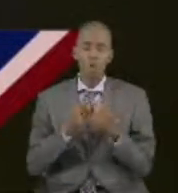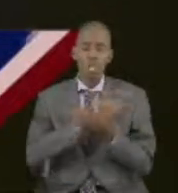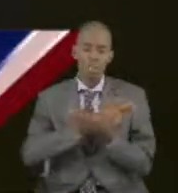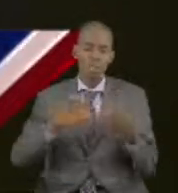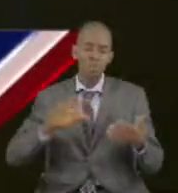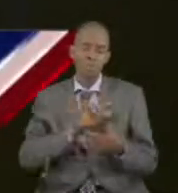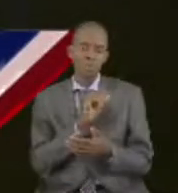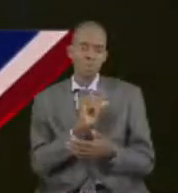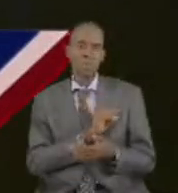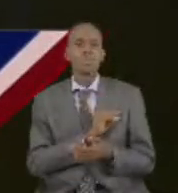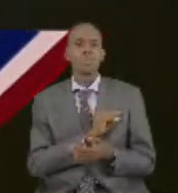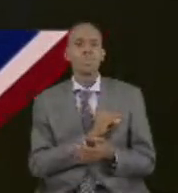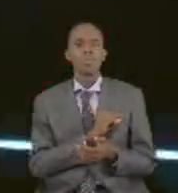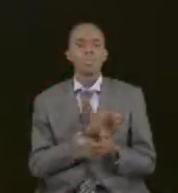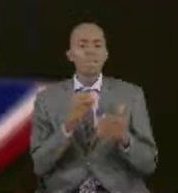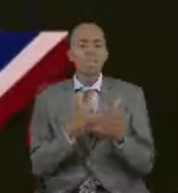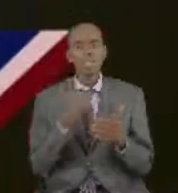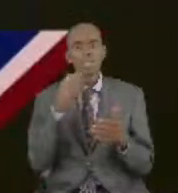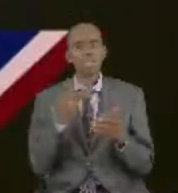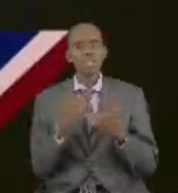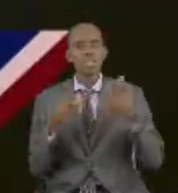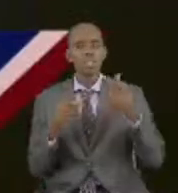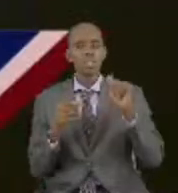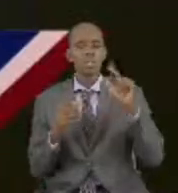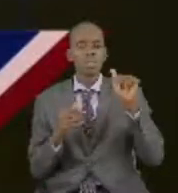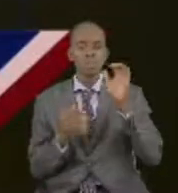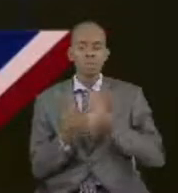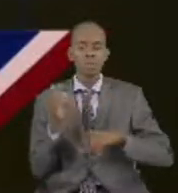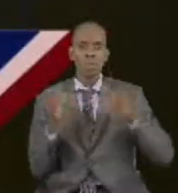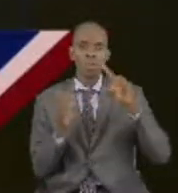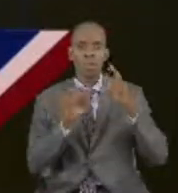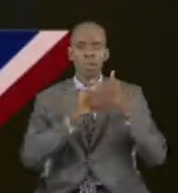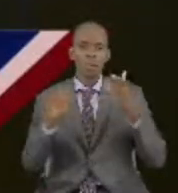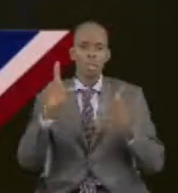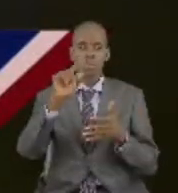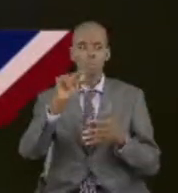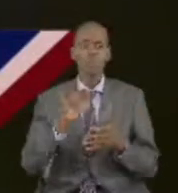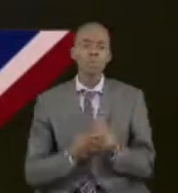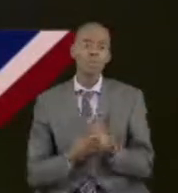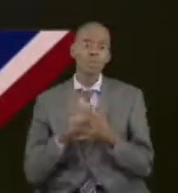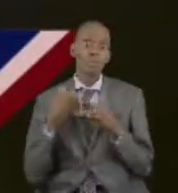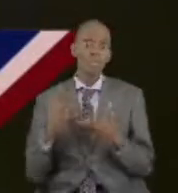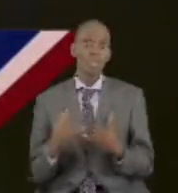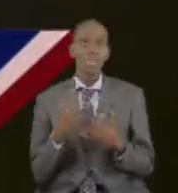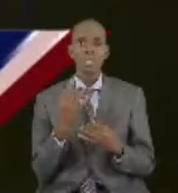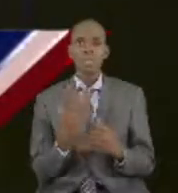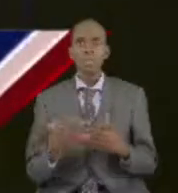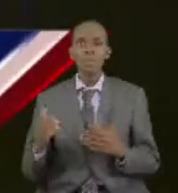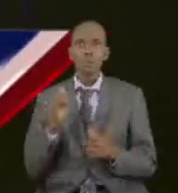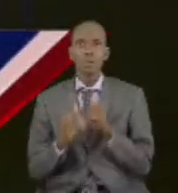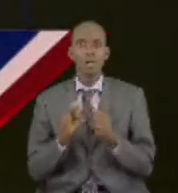conscience claire. Il dit dans Galates chapitre 1, verset 20, dans ce que je vous écris,